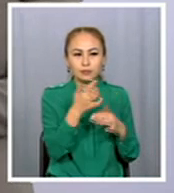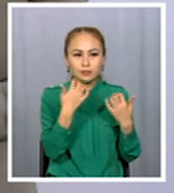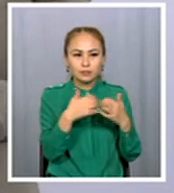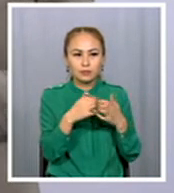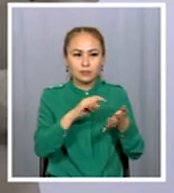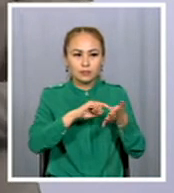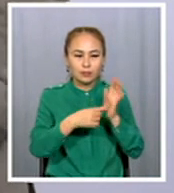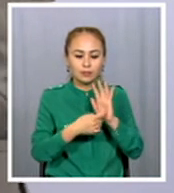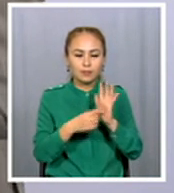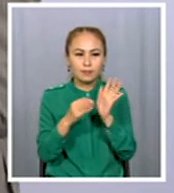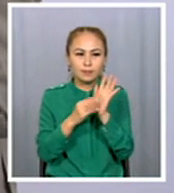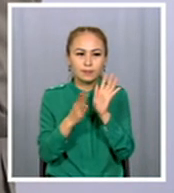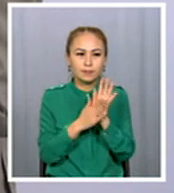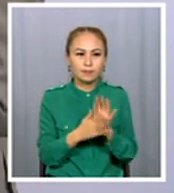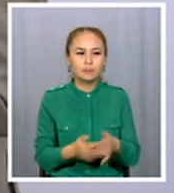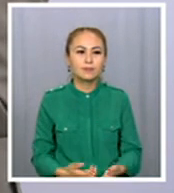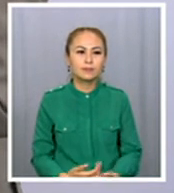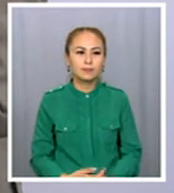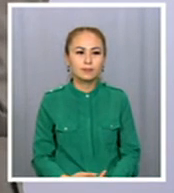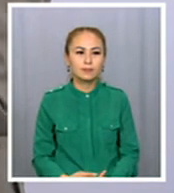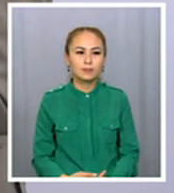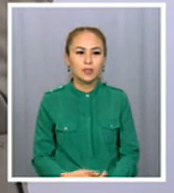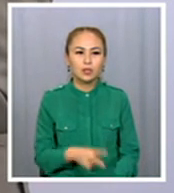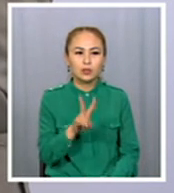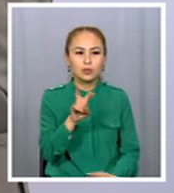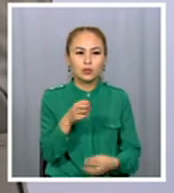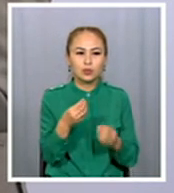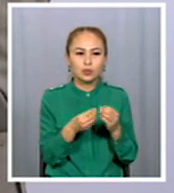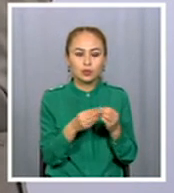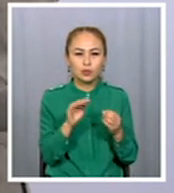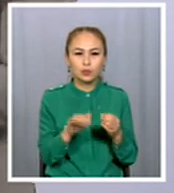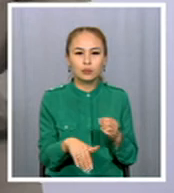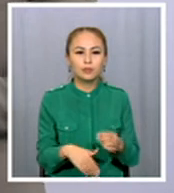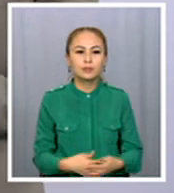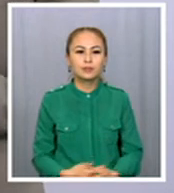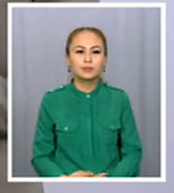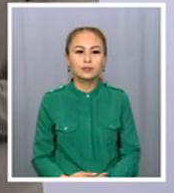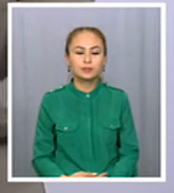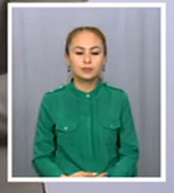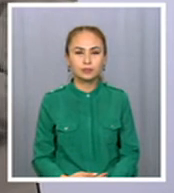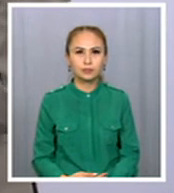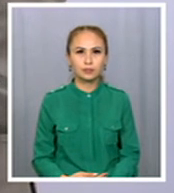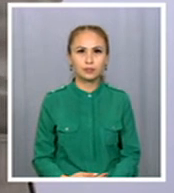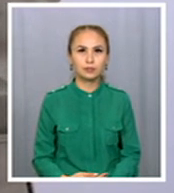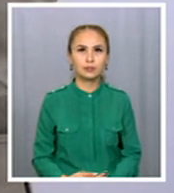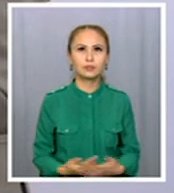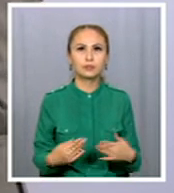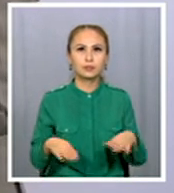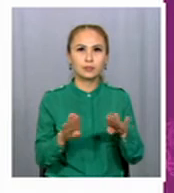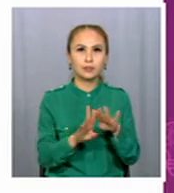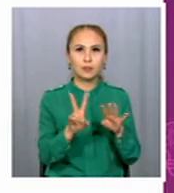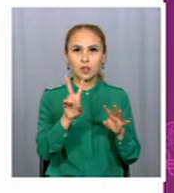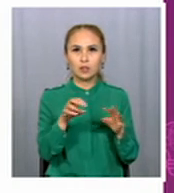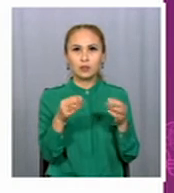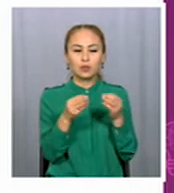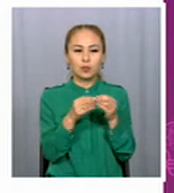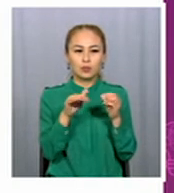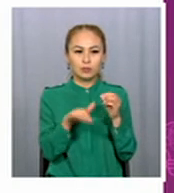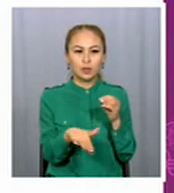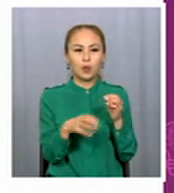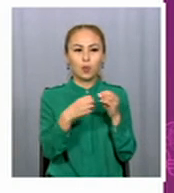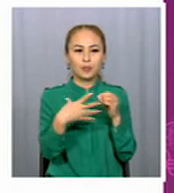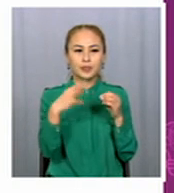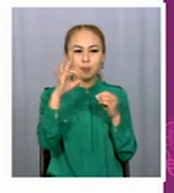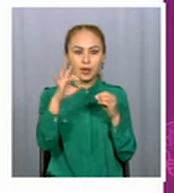көбейтіп, жауабын жазайық. Сонда болар 210 000. Демек, 210 000-ның